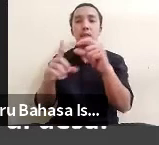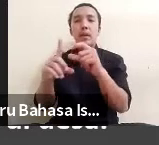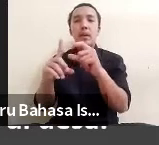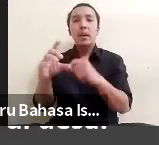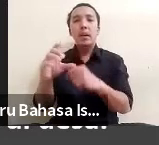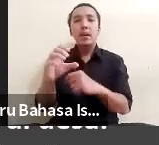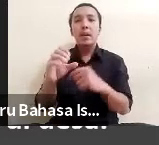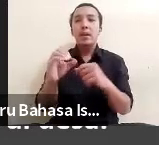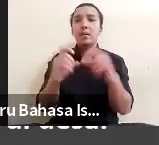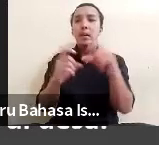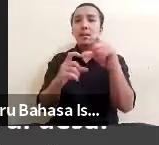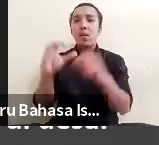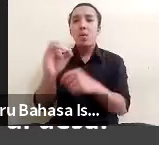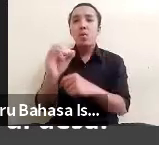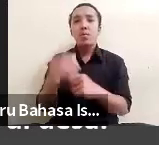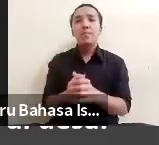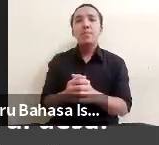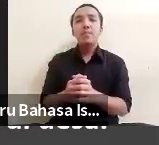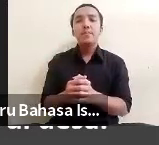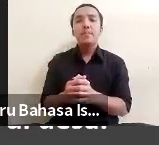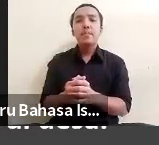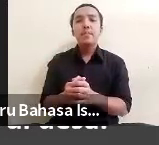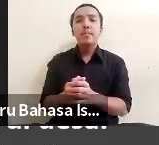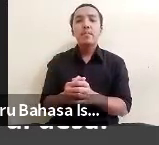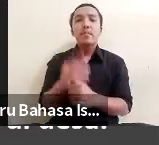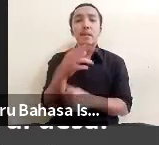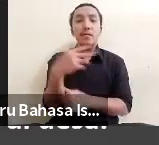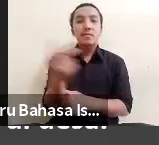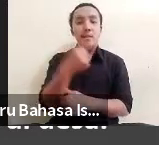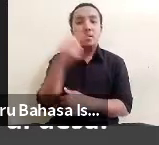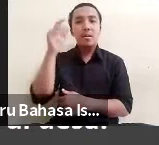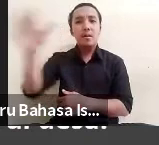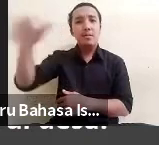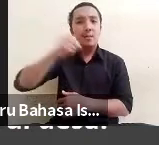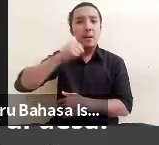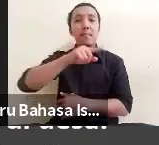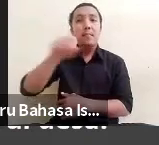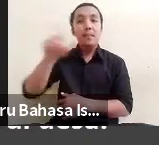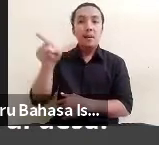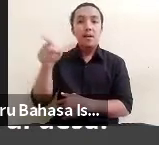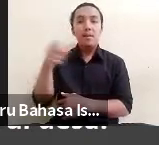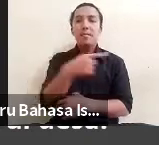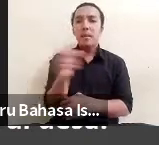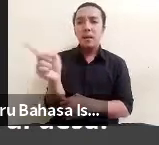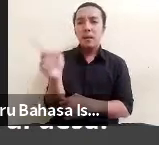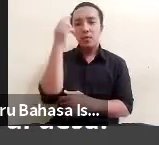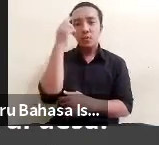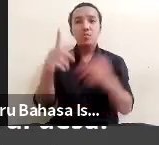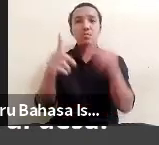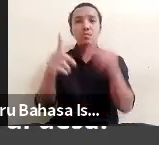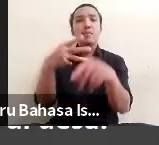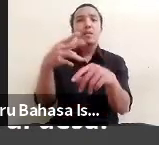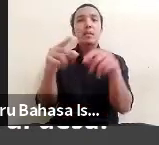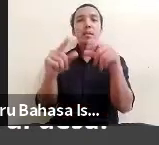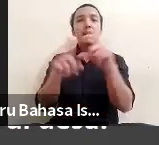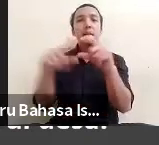atau bergerak untuk kelompok marginal, kita ajak mereka ke desa agar memberdayakan pemerintah desa, memberdayakan difabelnya,